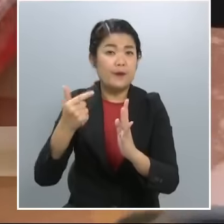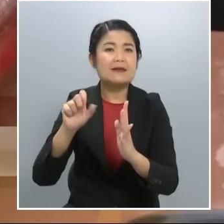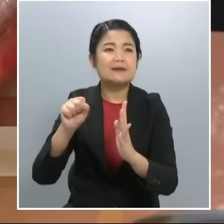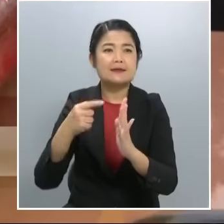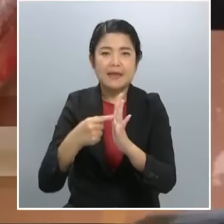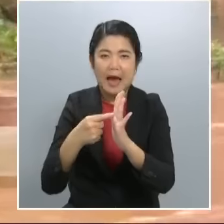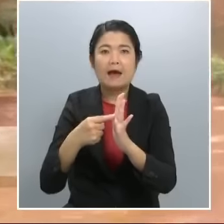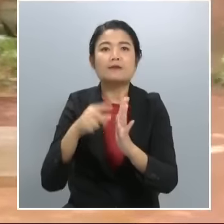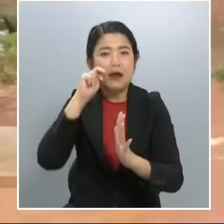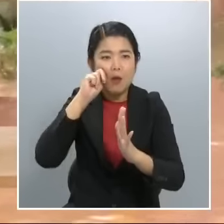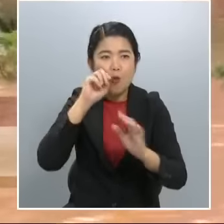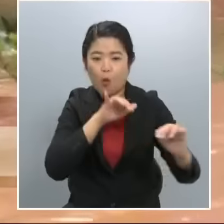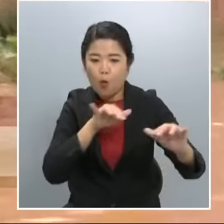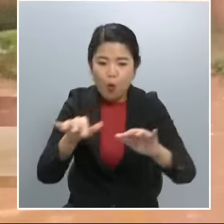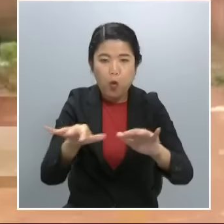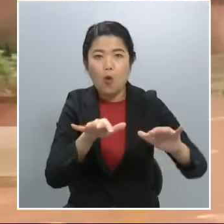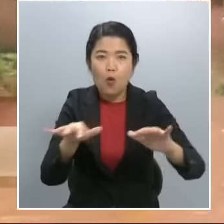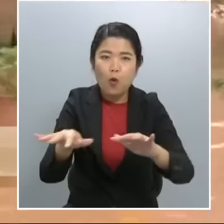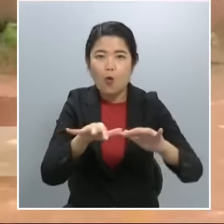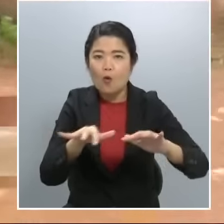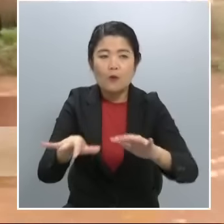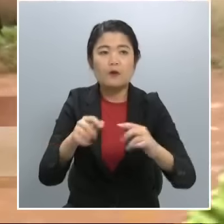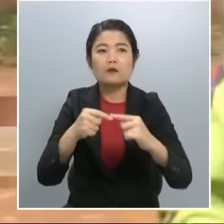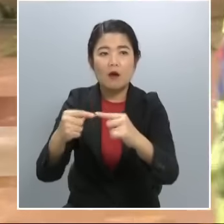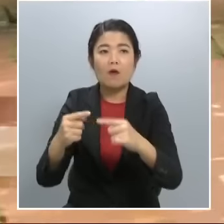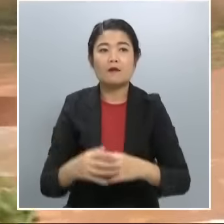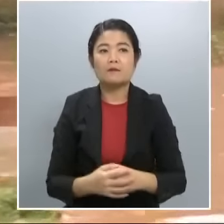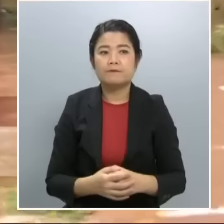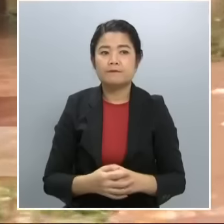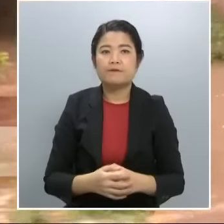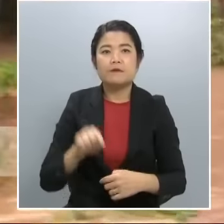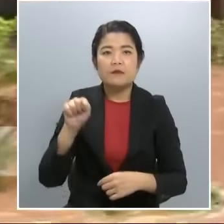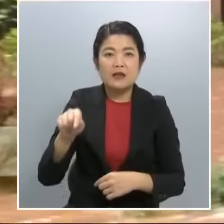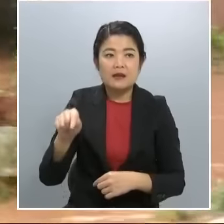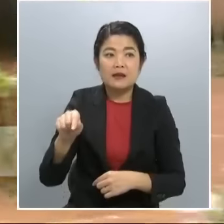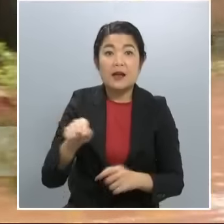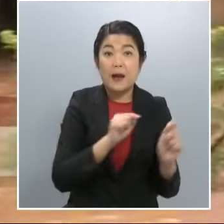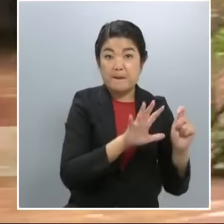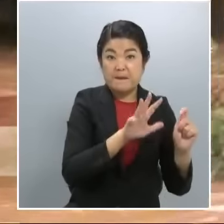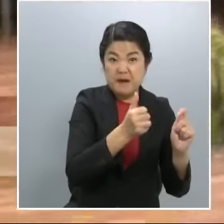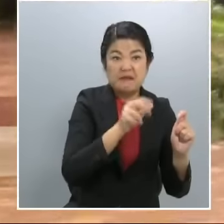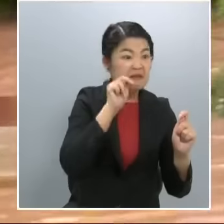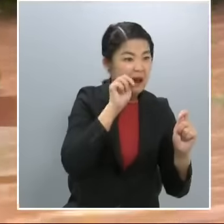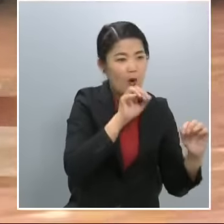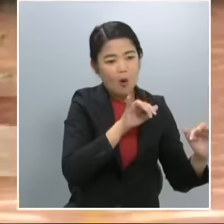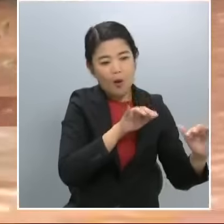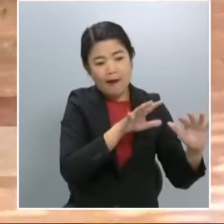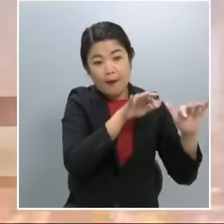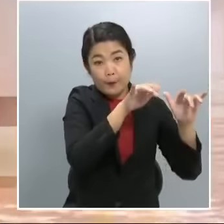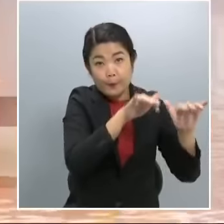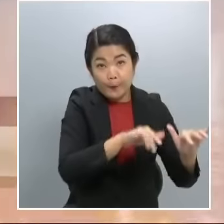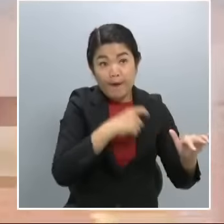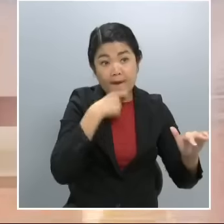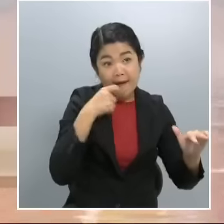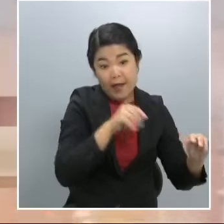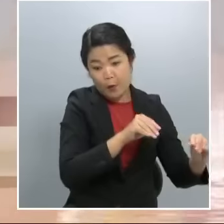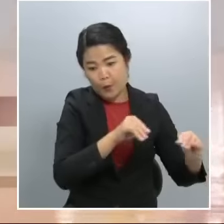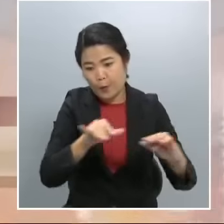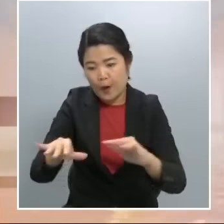และยังไปอีกต่อเนื่องอย่างที่บอกไปเรียกว่าเป็นพื้นที่รับน้ำต่อจากอำเภอเมืองระดับน้ำเมื่อวานเพิ่มสูง